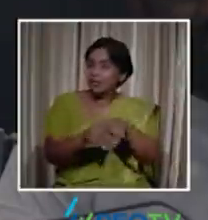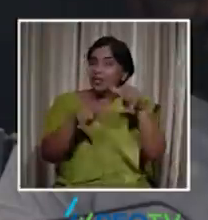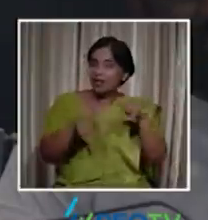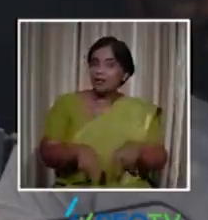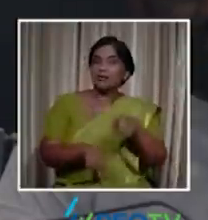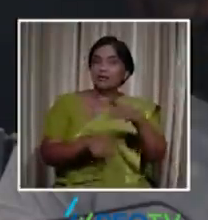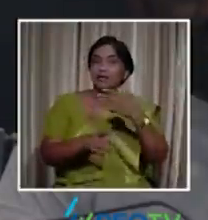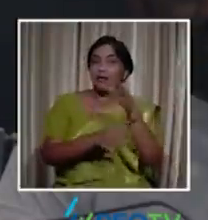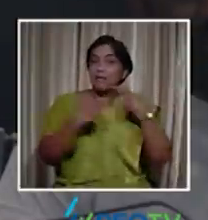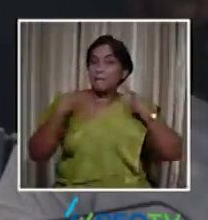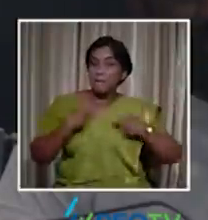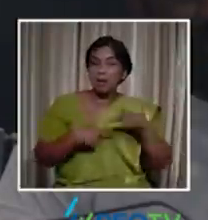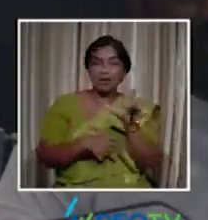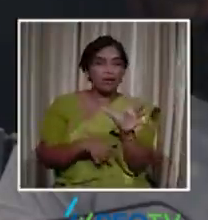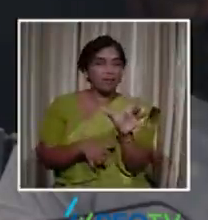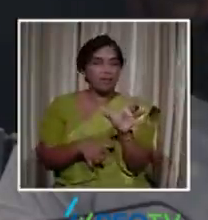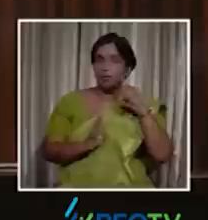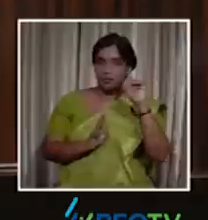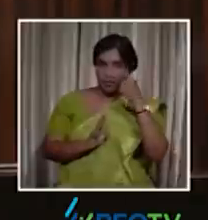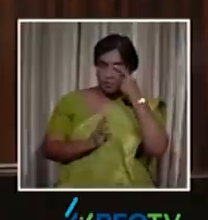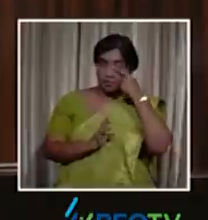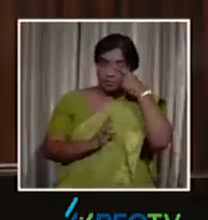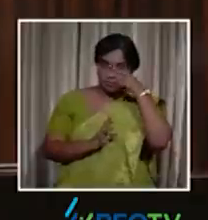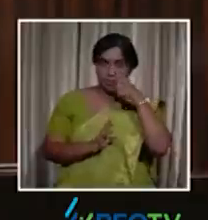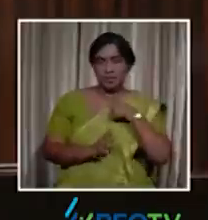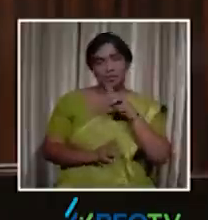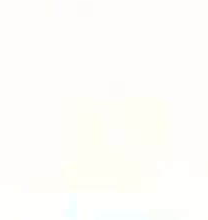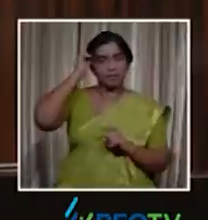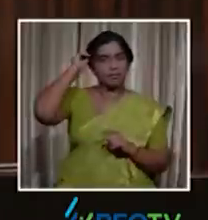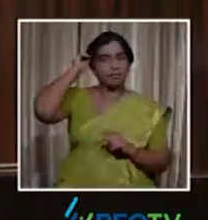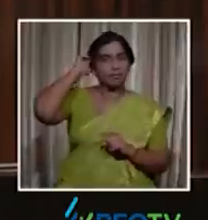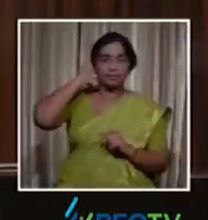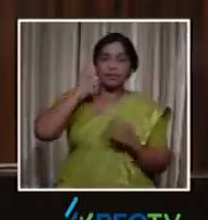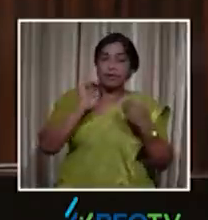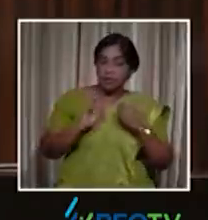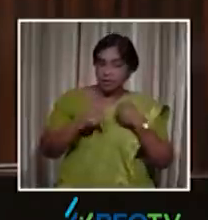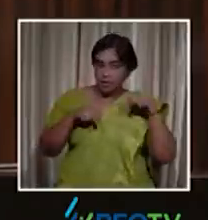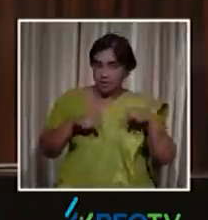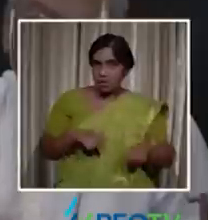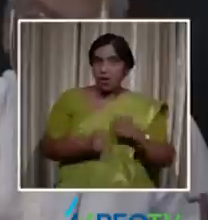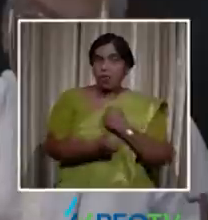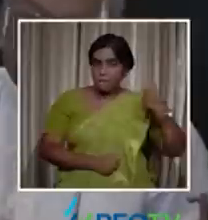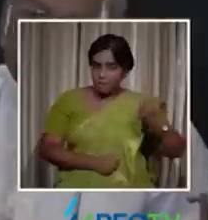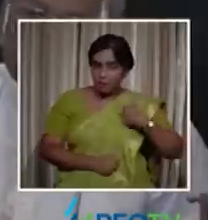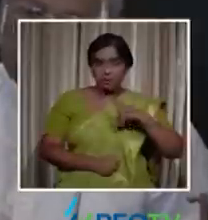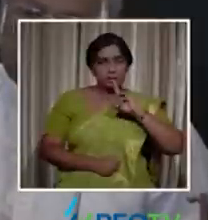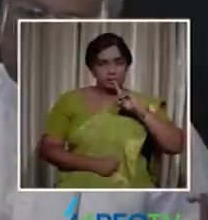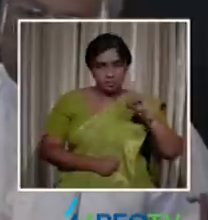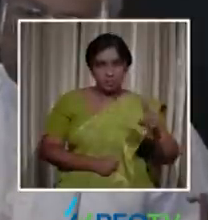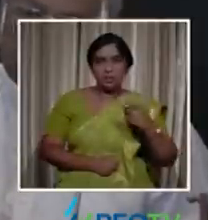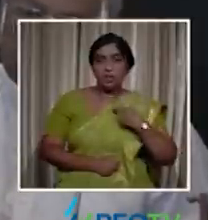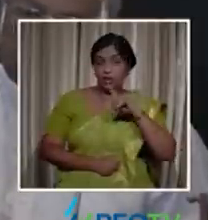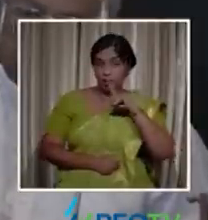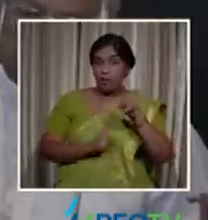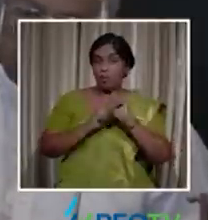ඔබතුමා රාජපක්ෂලාගේ රූකඩයක් බවට පත් වෙලා තියෙනවා. මම එකක් ප්‍රකාශ කරන්න ඕනේ. මම අද පොලිස්පතිතුමාට කතා කළා. මං කිව්වා